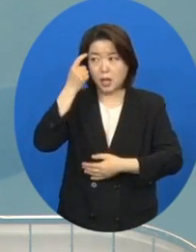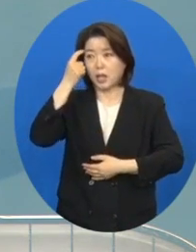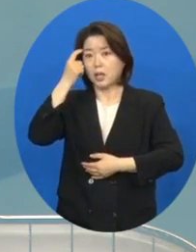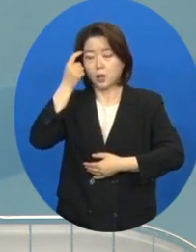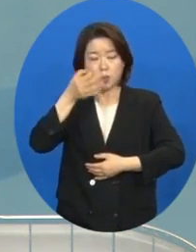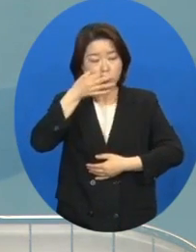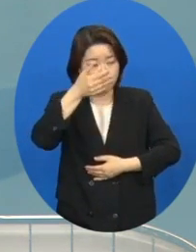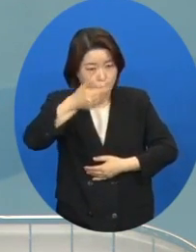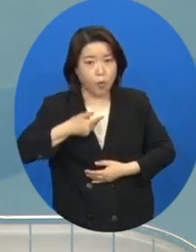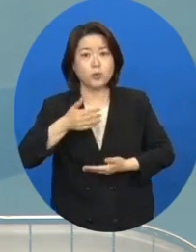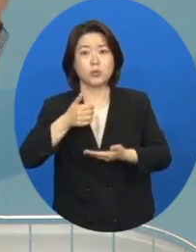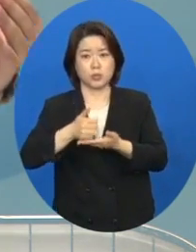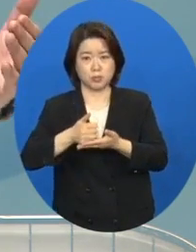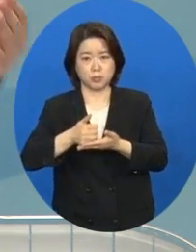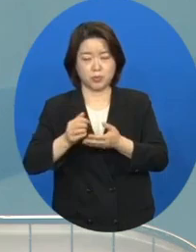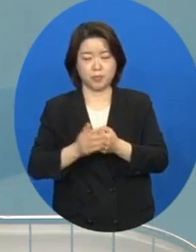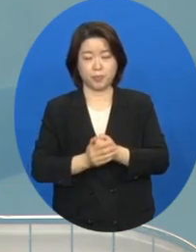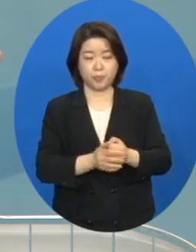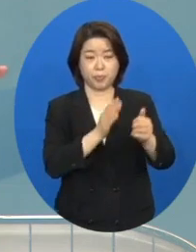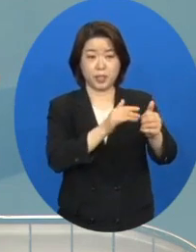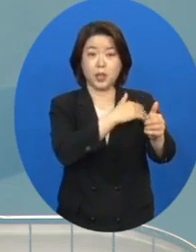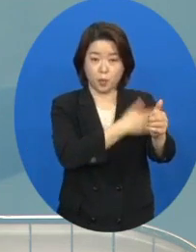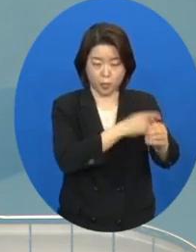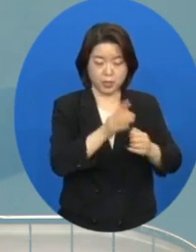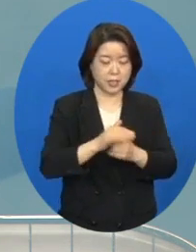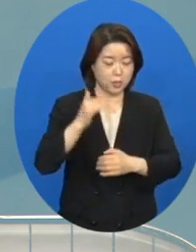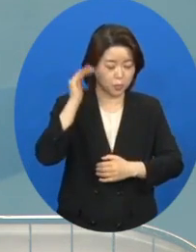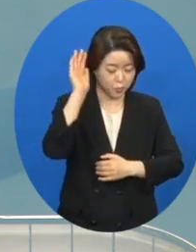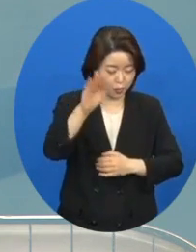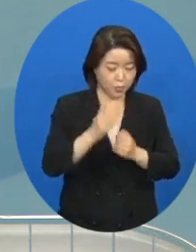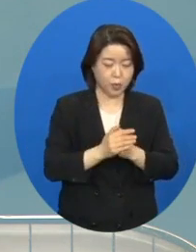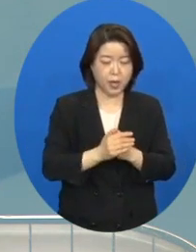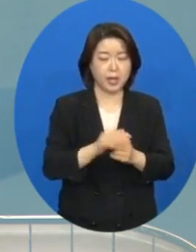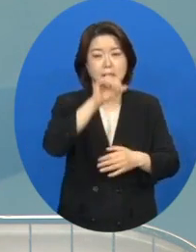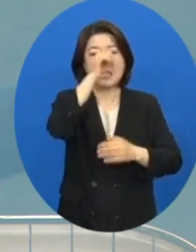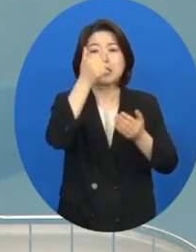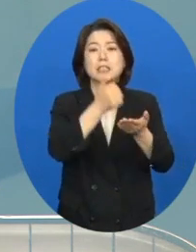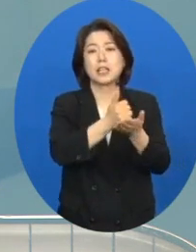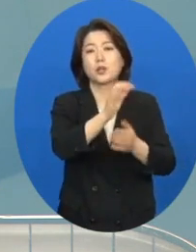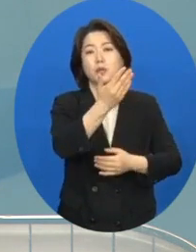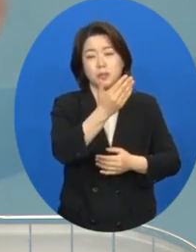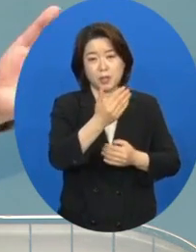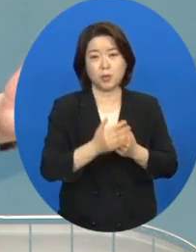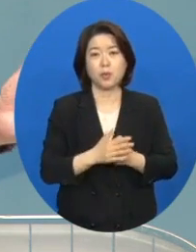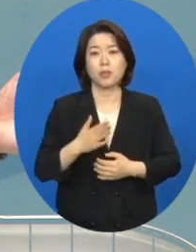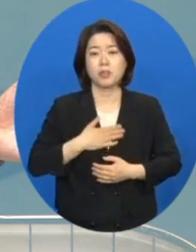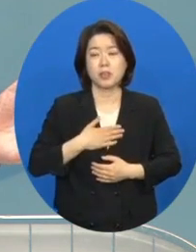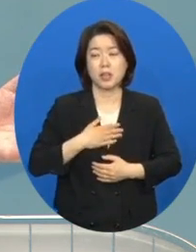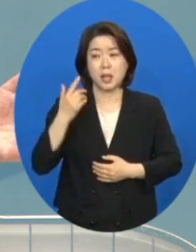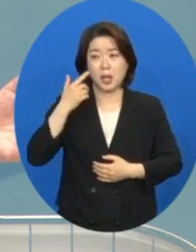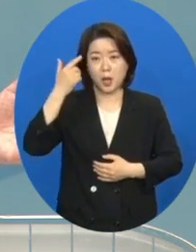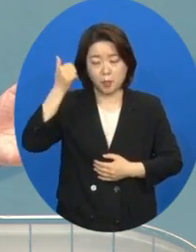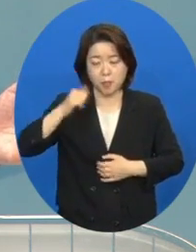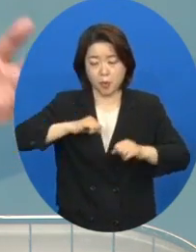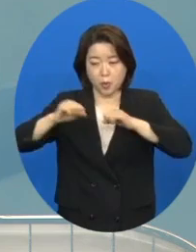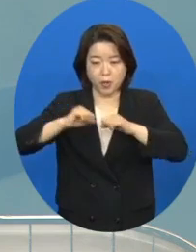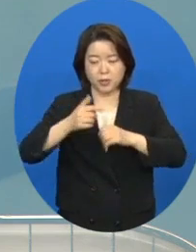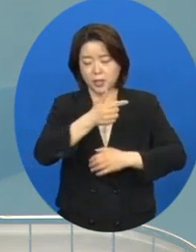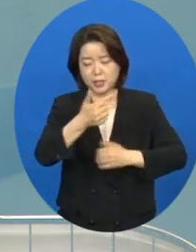분이니까. 나중에 이제 그 권사님은 장로님이 되셔서 제 목회에 큰 힘이